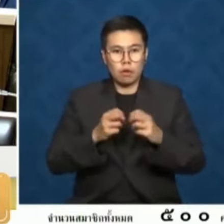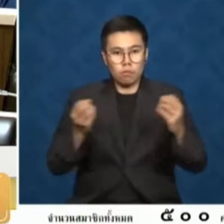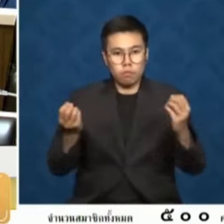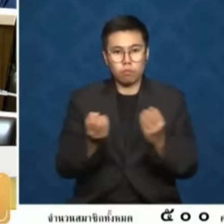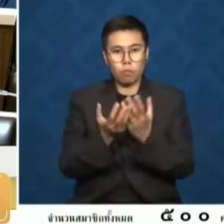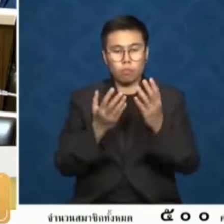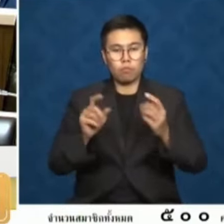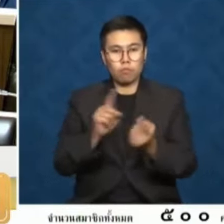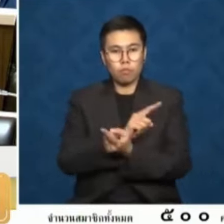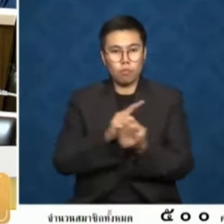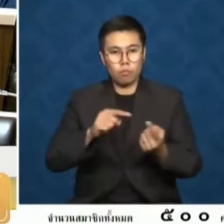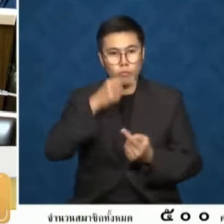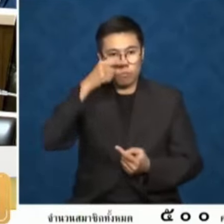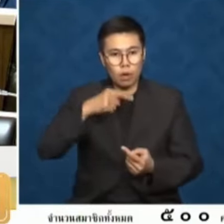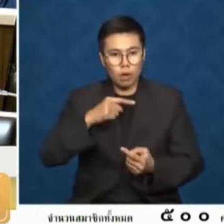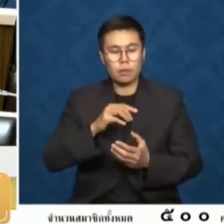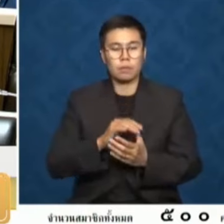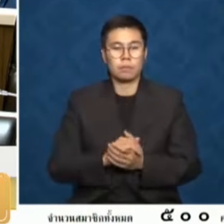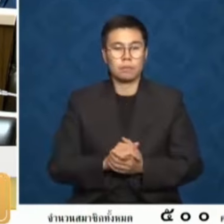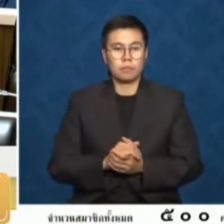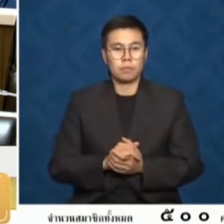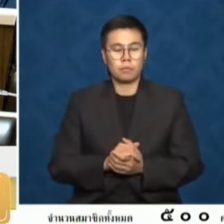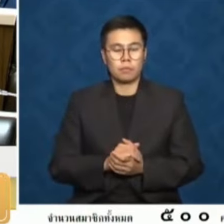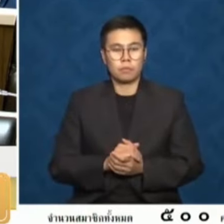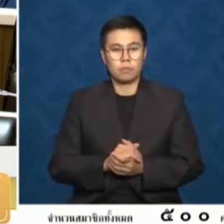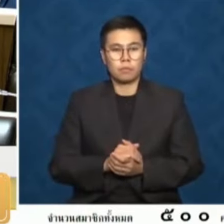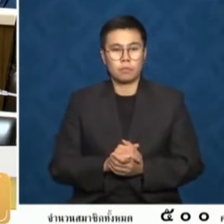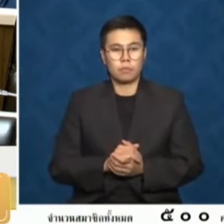ทยท่านประธานครับ